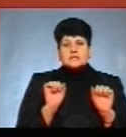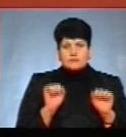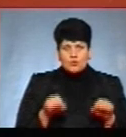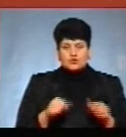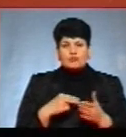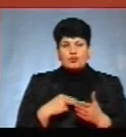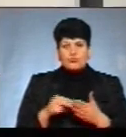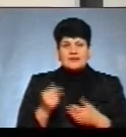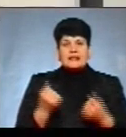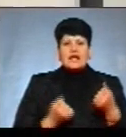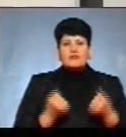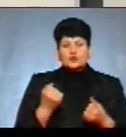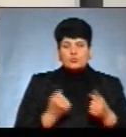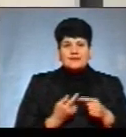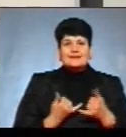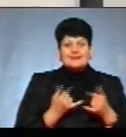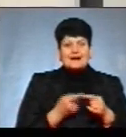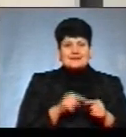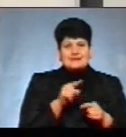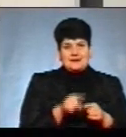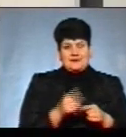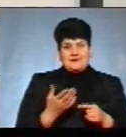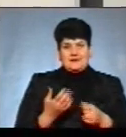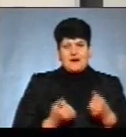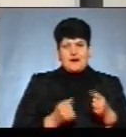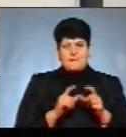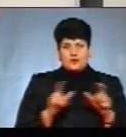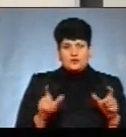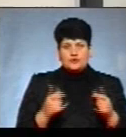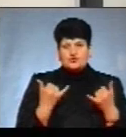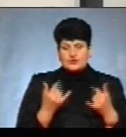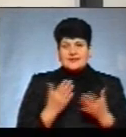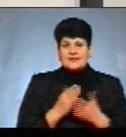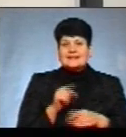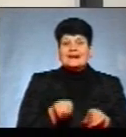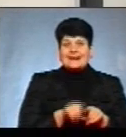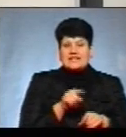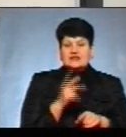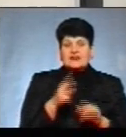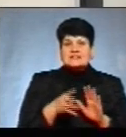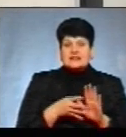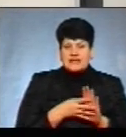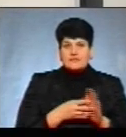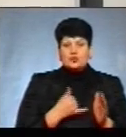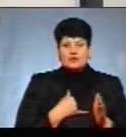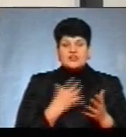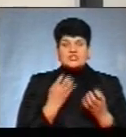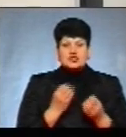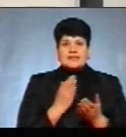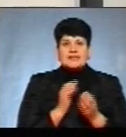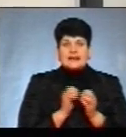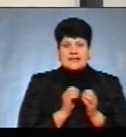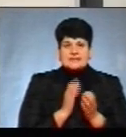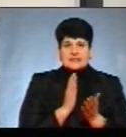ми зможемо закупити автомобіль саме для цієї амбулаторії. Сьогодні таких амбулаторій є 29. У нас ще 10